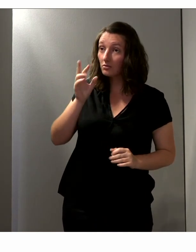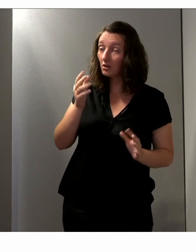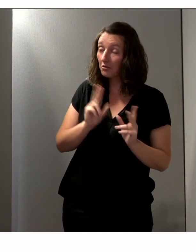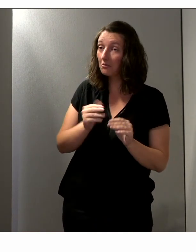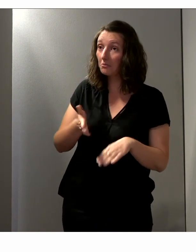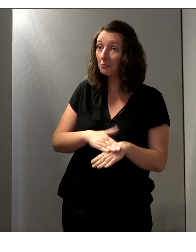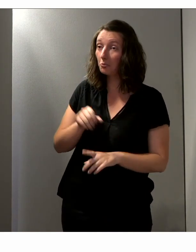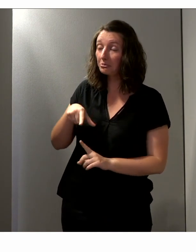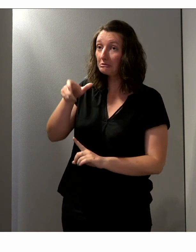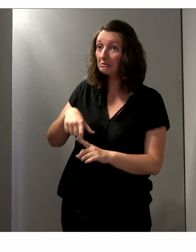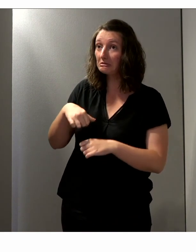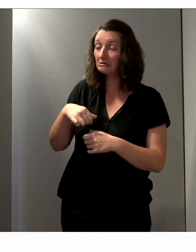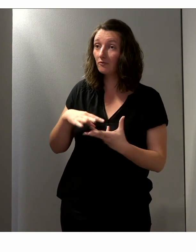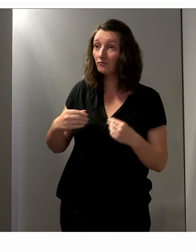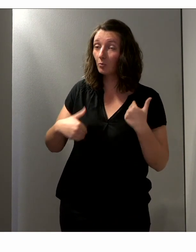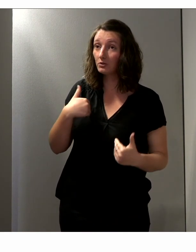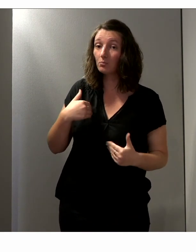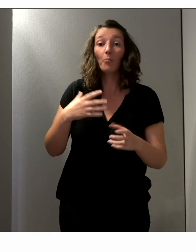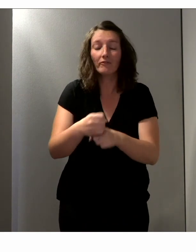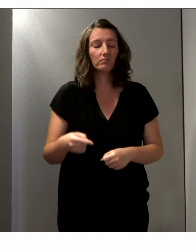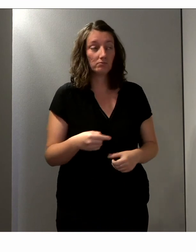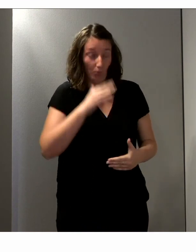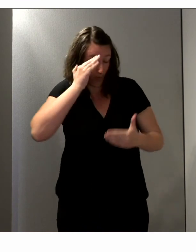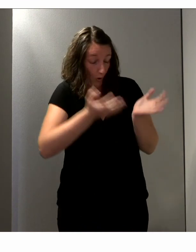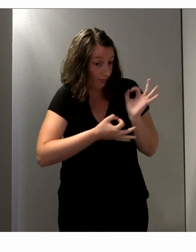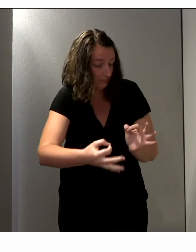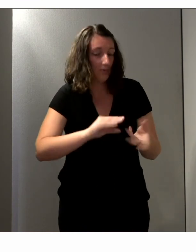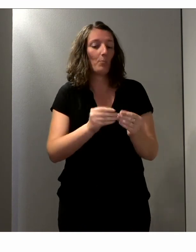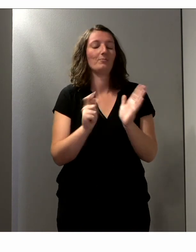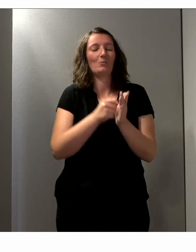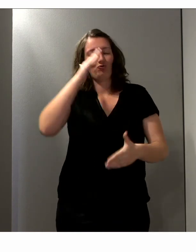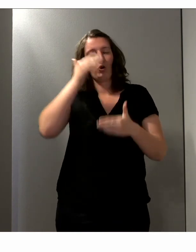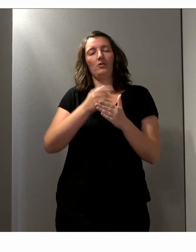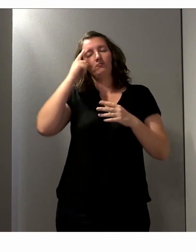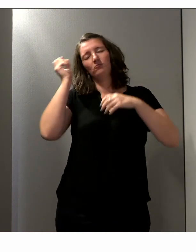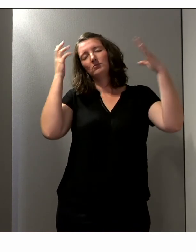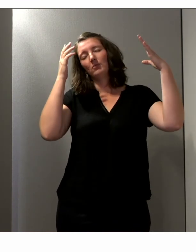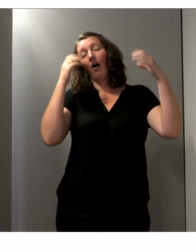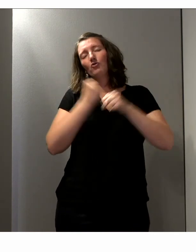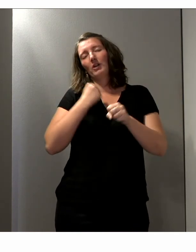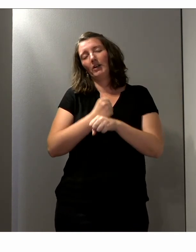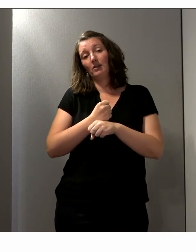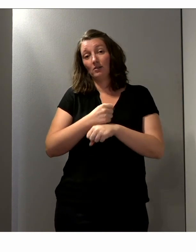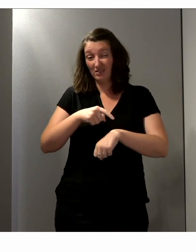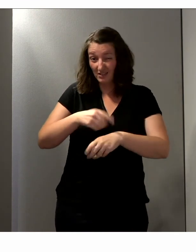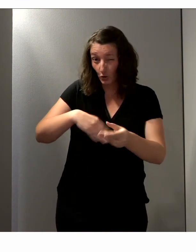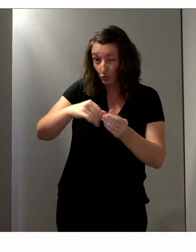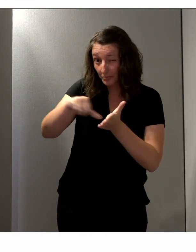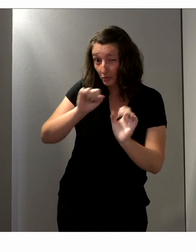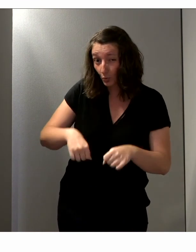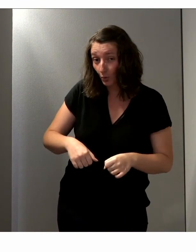d'ailleurs de cette forme de handicap. Je suis narcoleptique, mais dans mon sommeil, je rêve que je travaille. Est-ce que ça compte en heures sup?